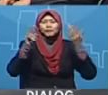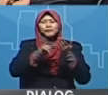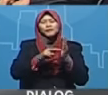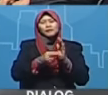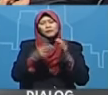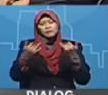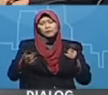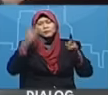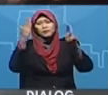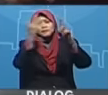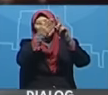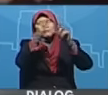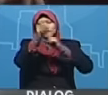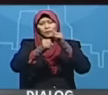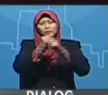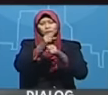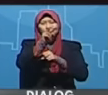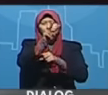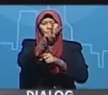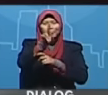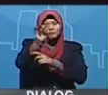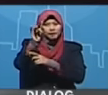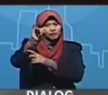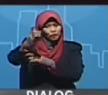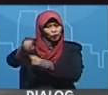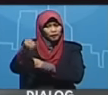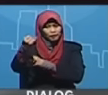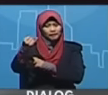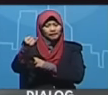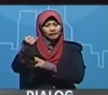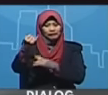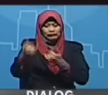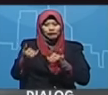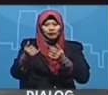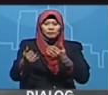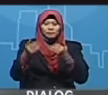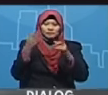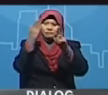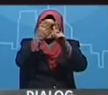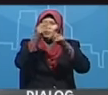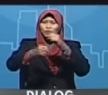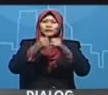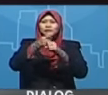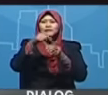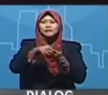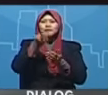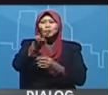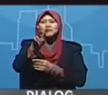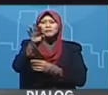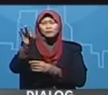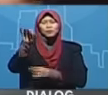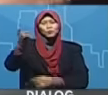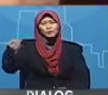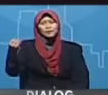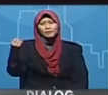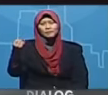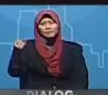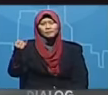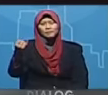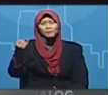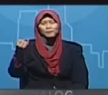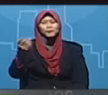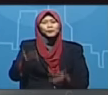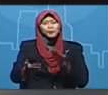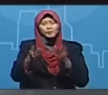sasaran tahun 2014, 28 juta, untuk tahun ini 29 juta. Jadi saya yakin juga sebenarnya dari segi pakej-pakej, malah pendekatan yang diambil oleh